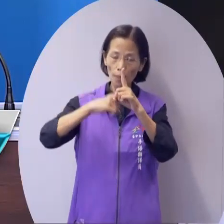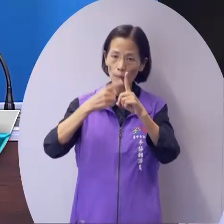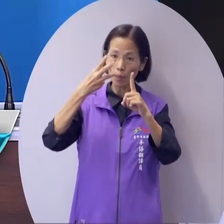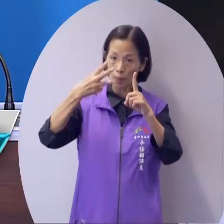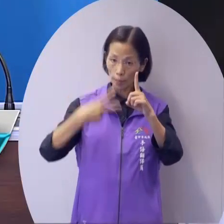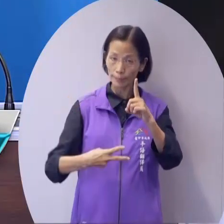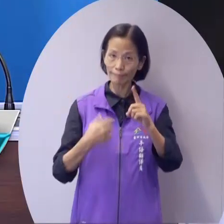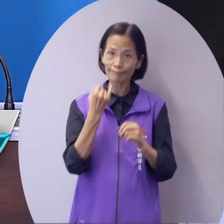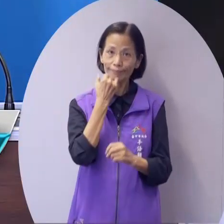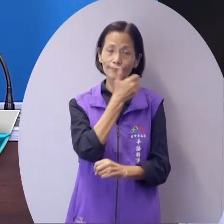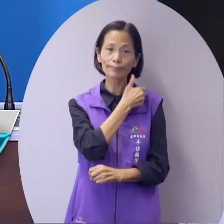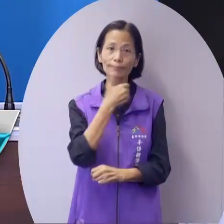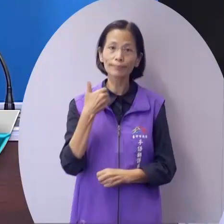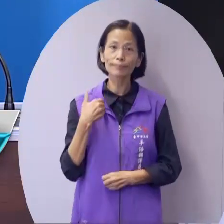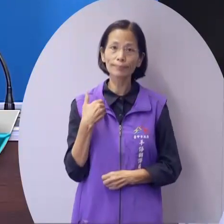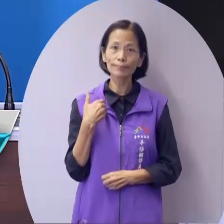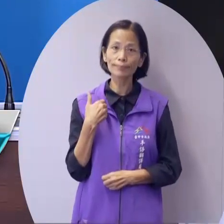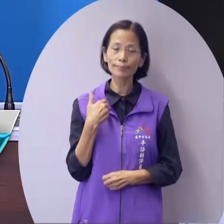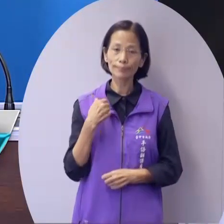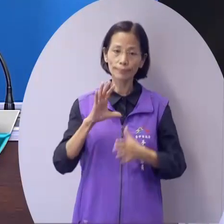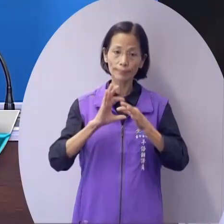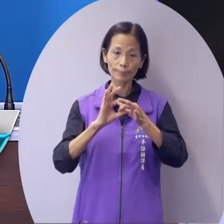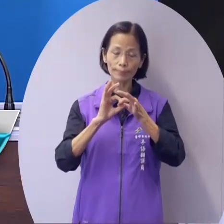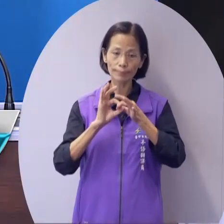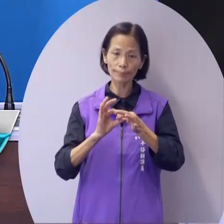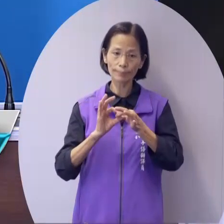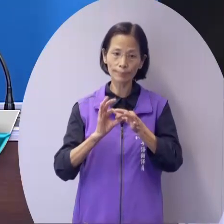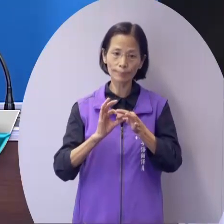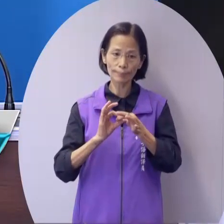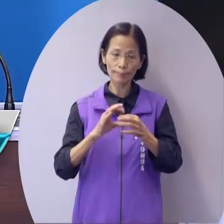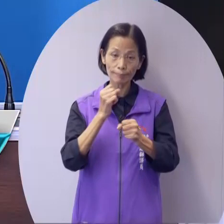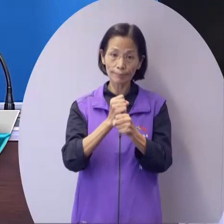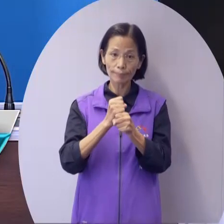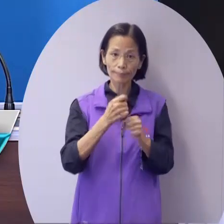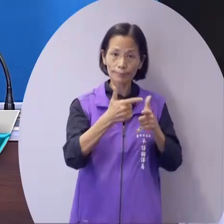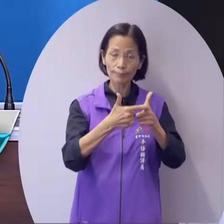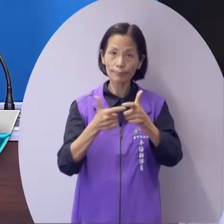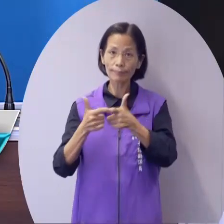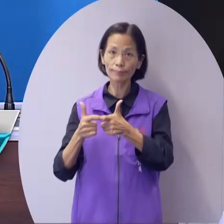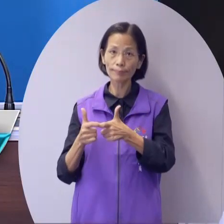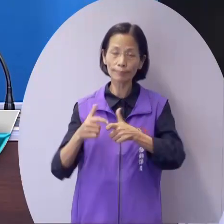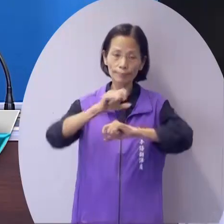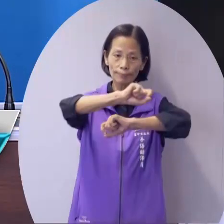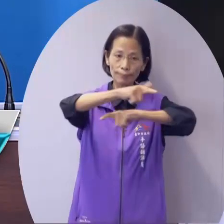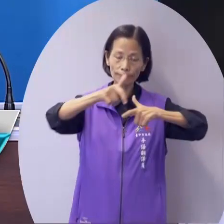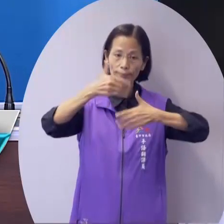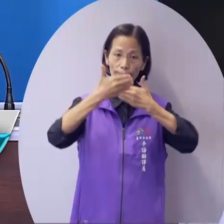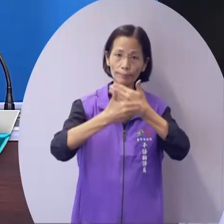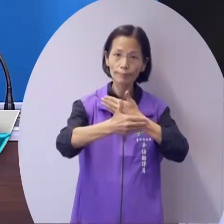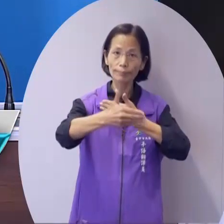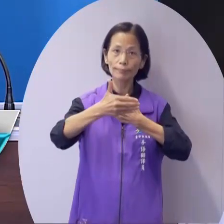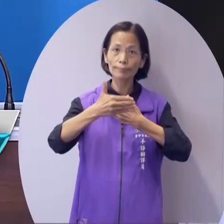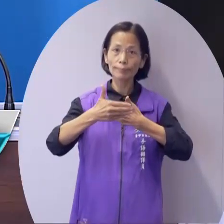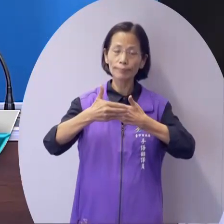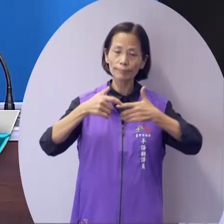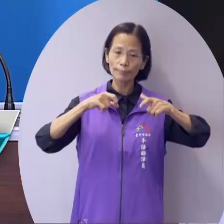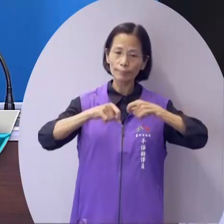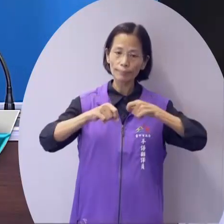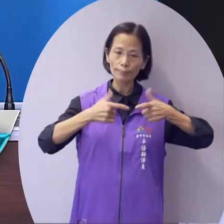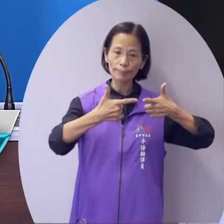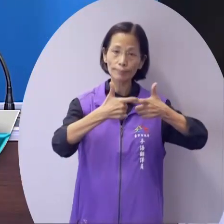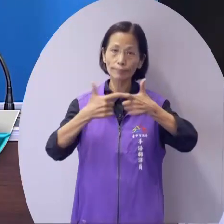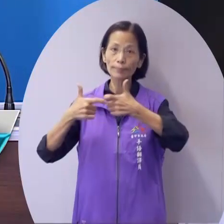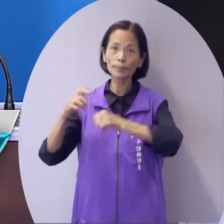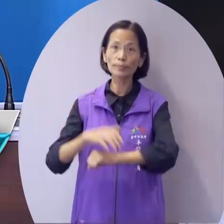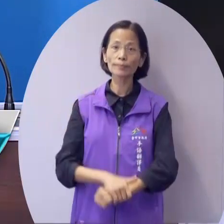可能，所以我们也要做好相关的因应准备哈。那不同的时期不同的阶段会有不同的政策作